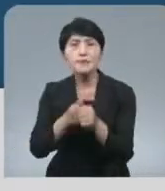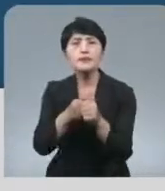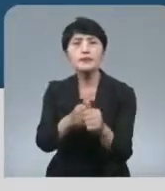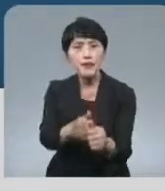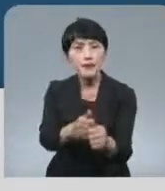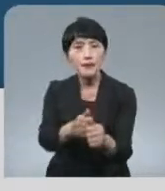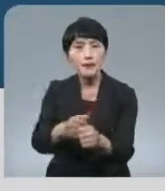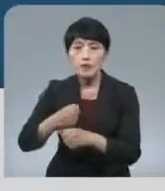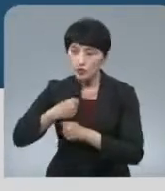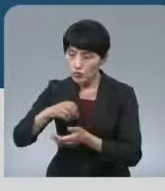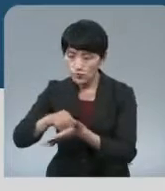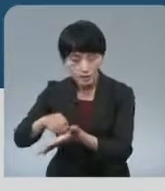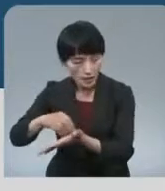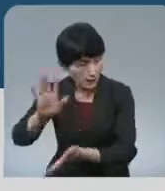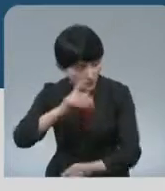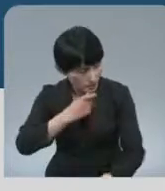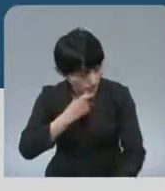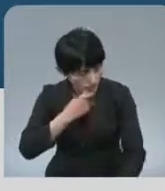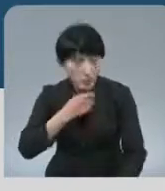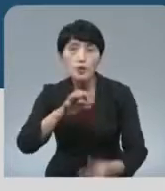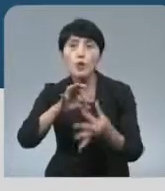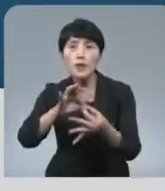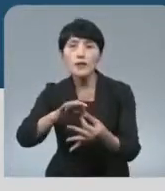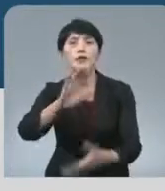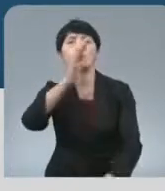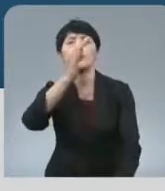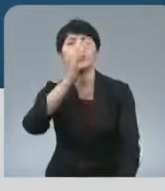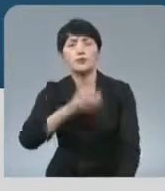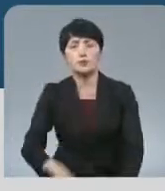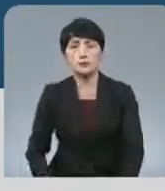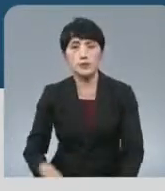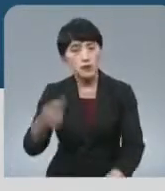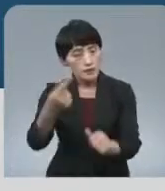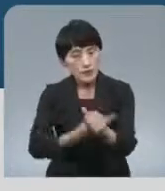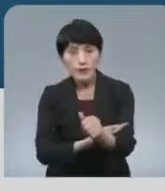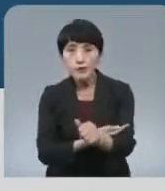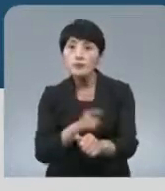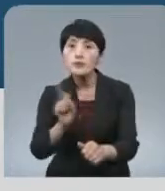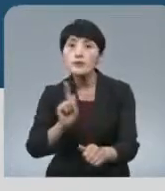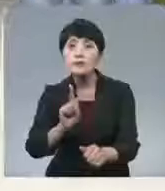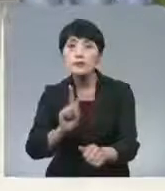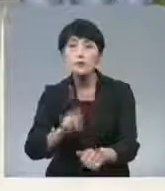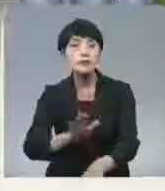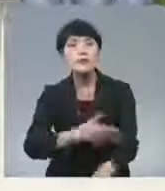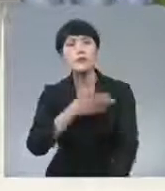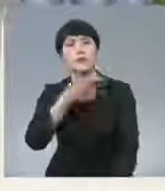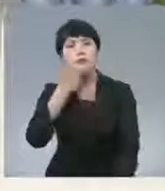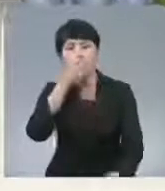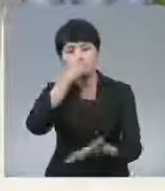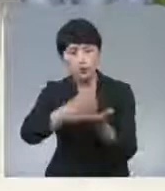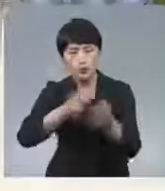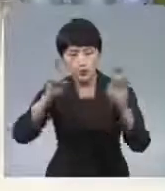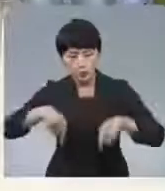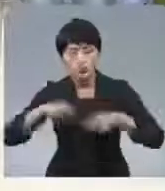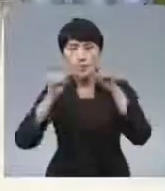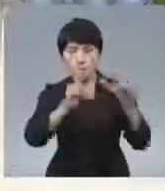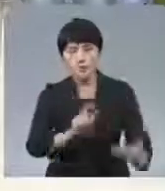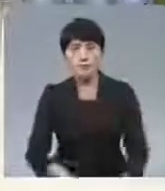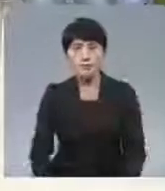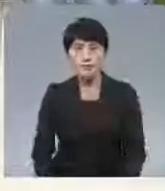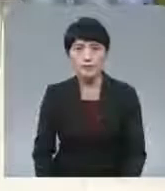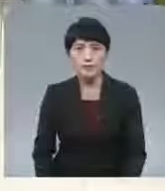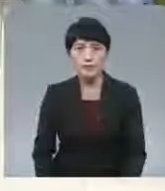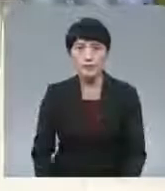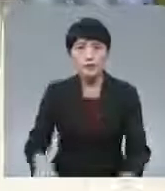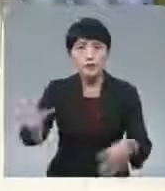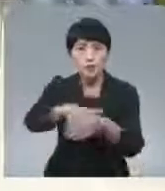维持原审判决称，如果真正出于良心拒绝服兵役，这属于兵役法所规定的正当理由。这